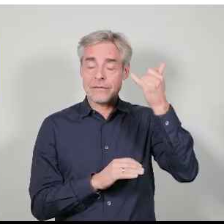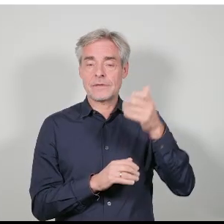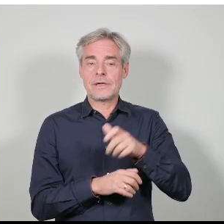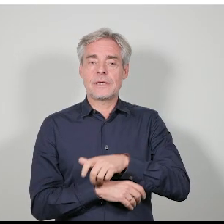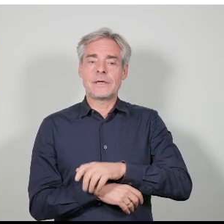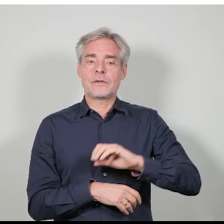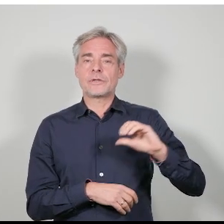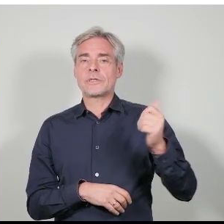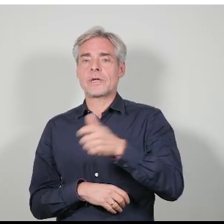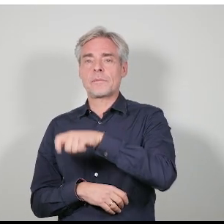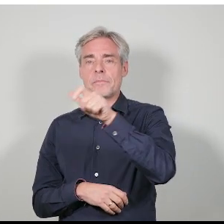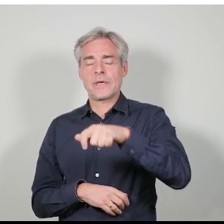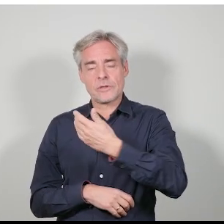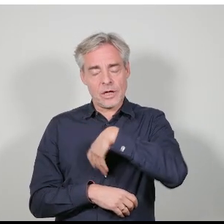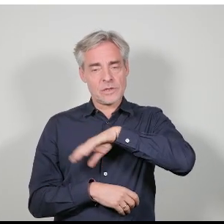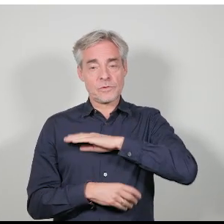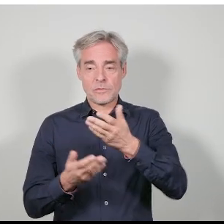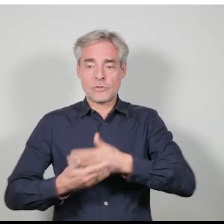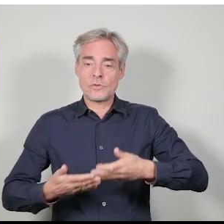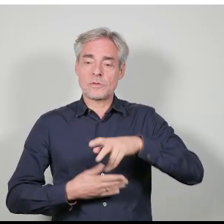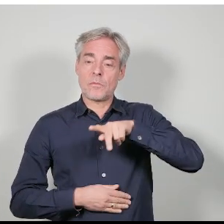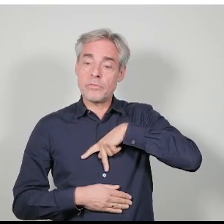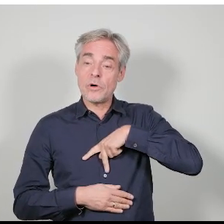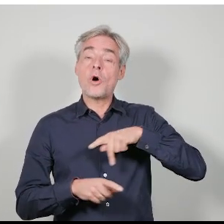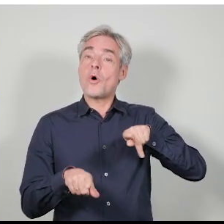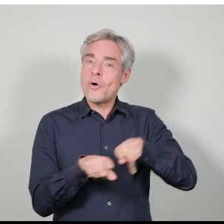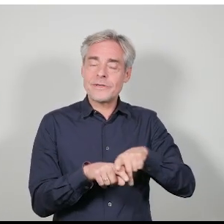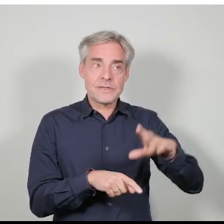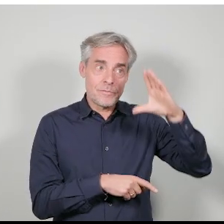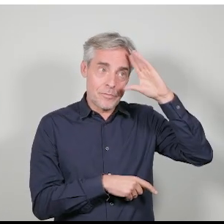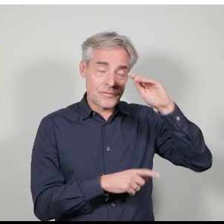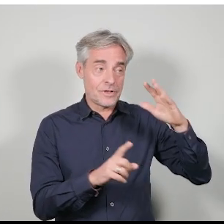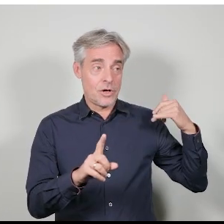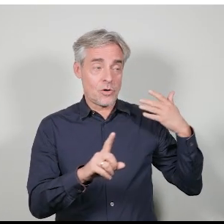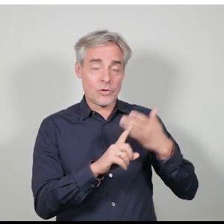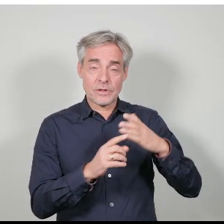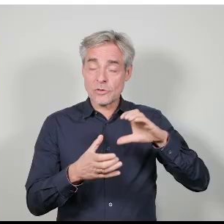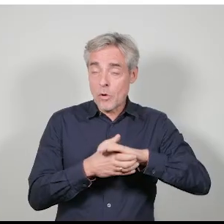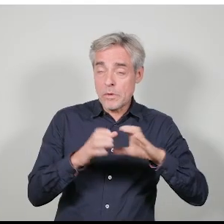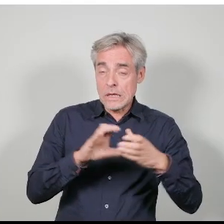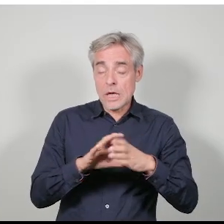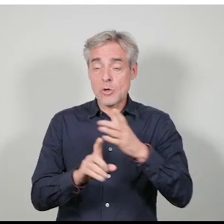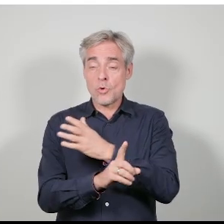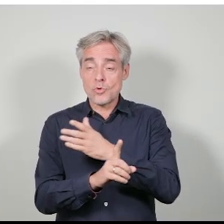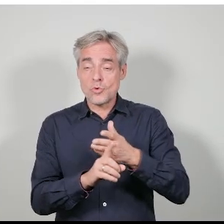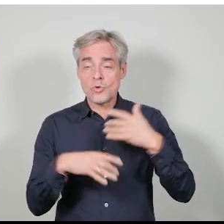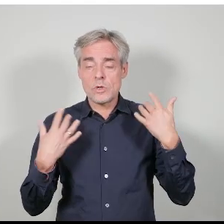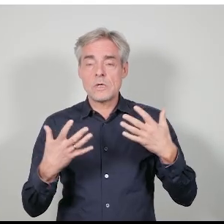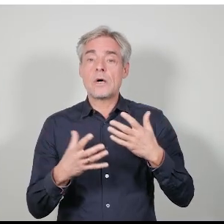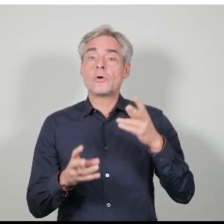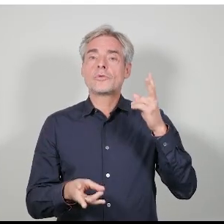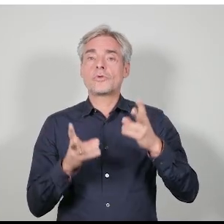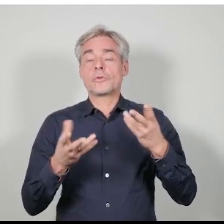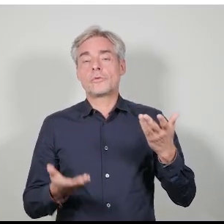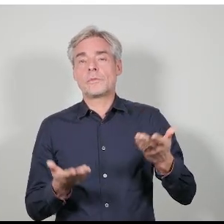expertes de leur situation, les professionnels aussi, les contextes sont très compliqués et même si aujourd'hui on